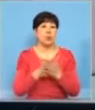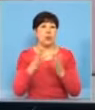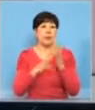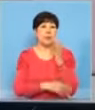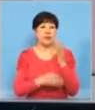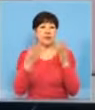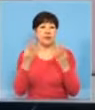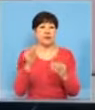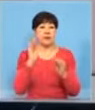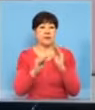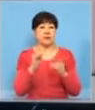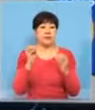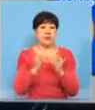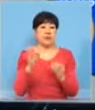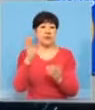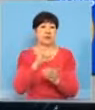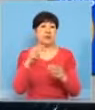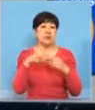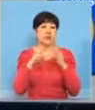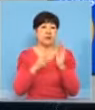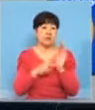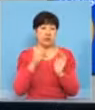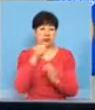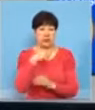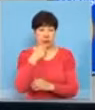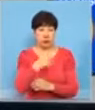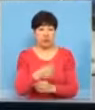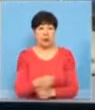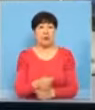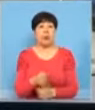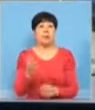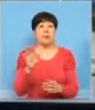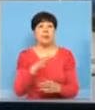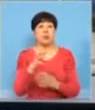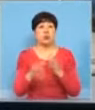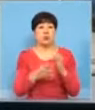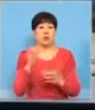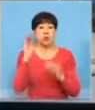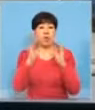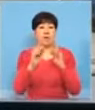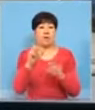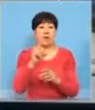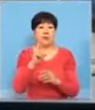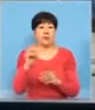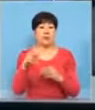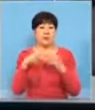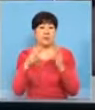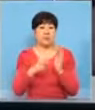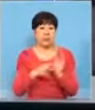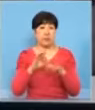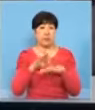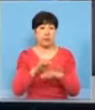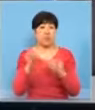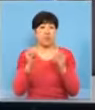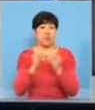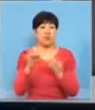работы выставки 10 сентября 2017 года. Международная специализированная выставка «Экспо-2017» пройдет в Астане с 10